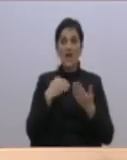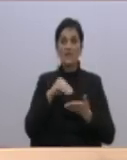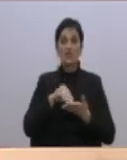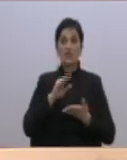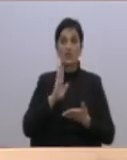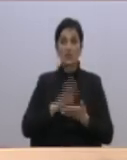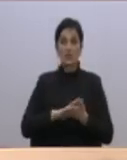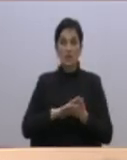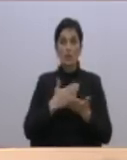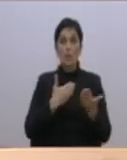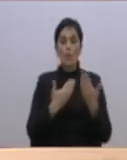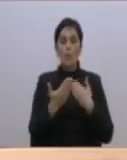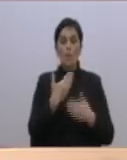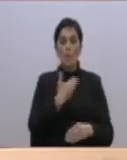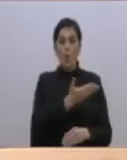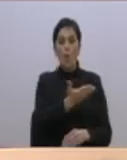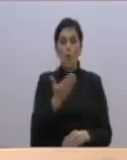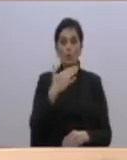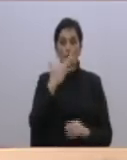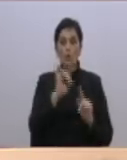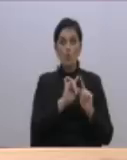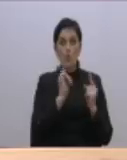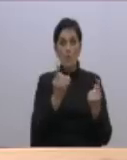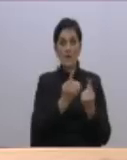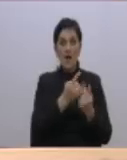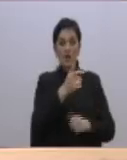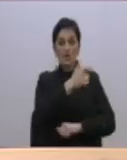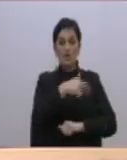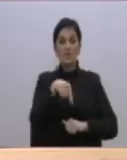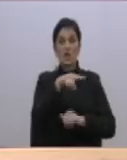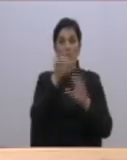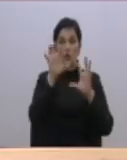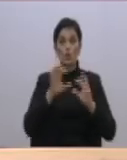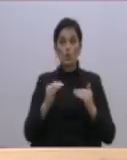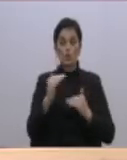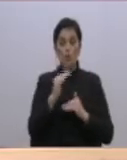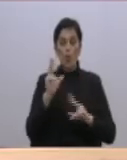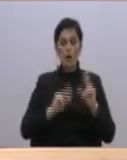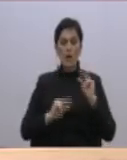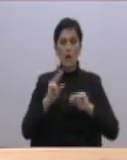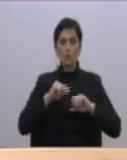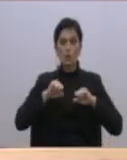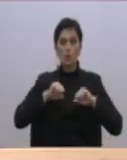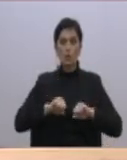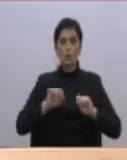դա մողուծ ոդոտ ումրավլեսովիս ծևրեպս, ռոմ կոնստիտուցիիտ կատվալիս ծինեբուլի ուպլեպիս